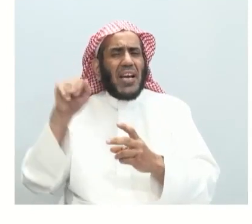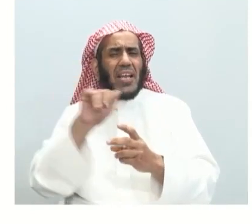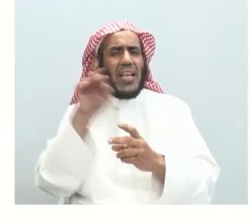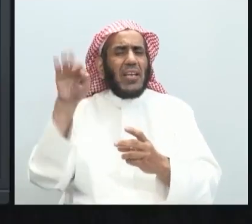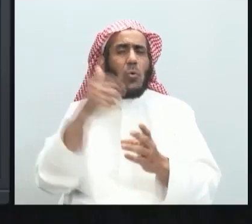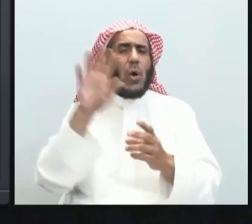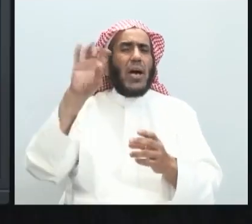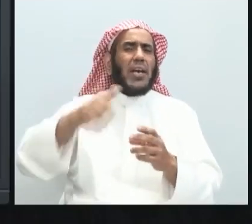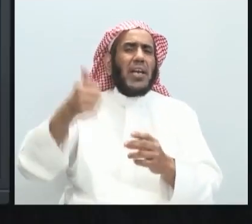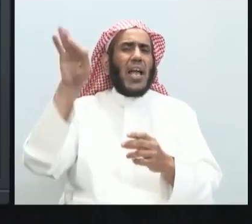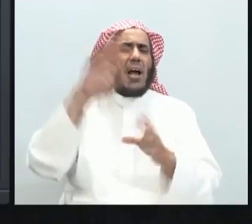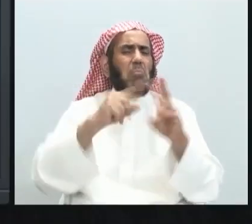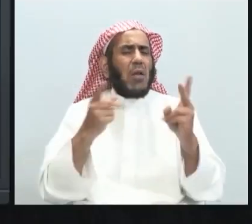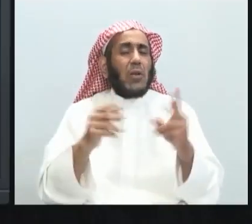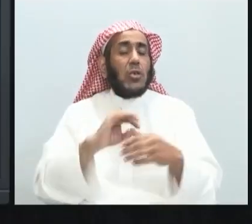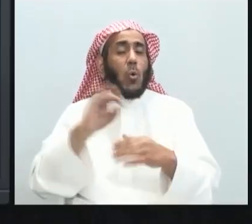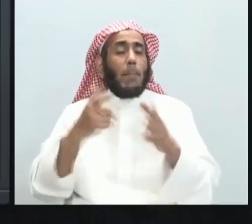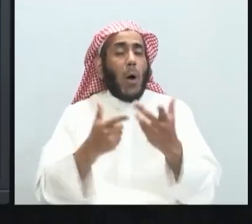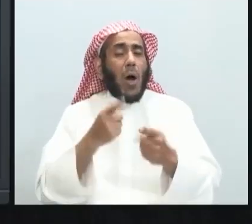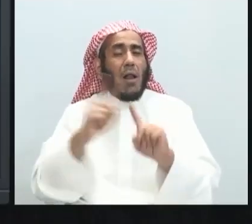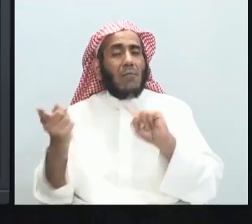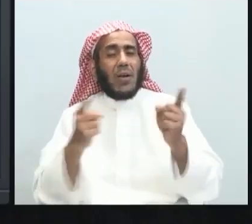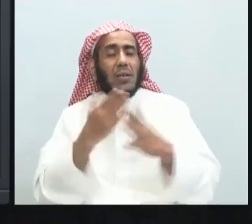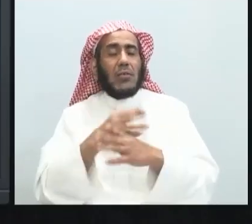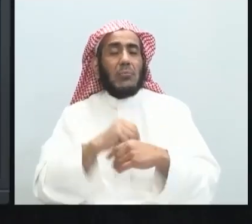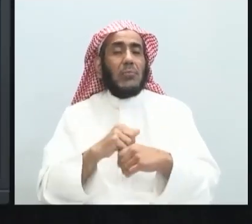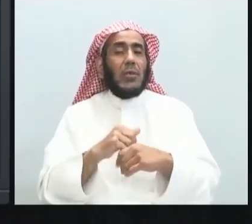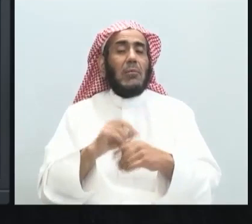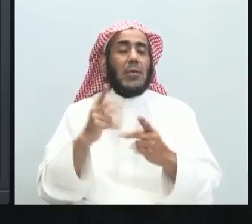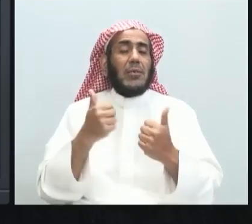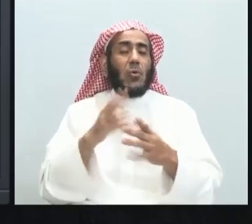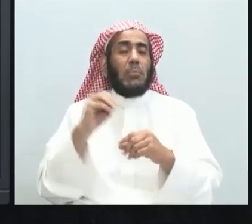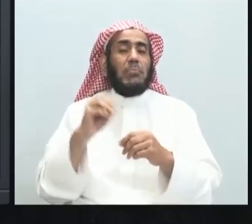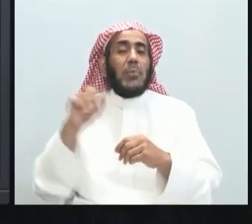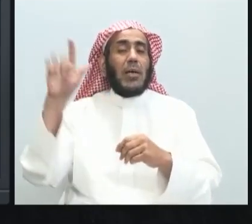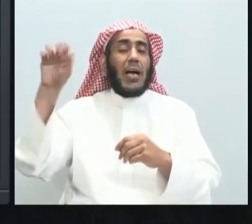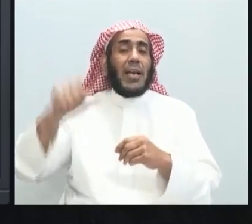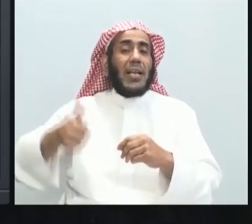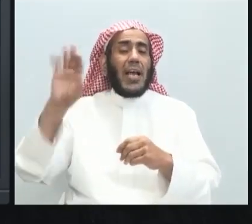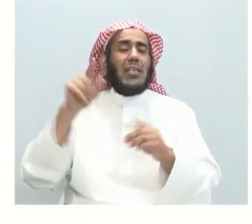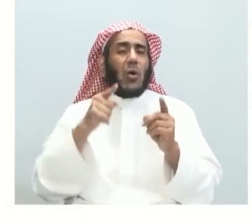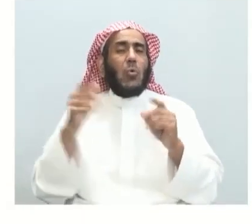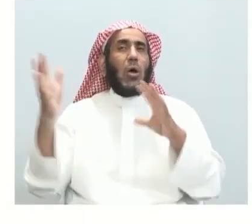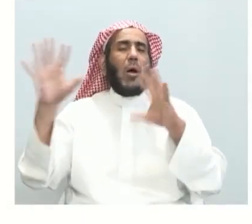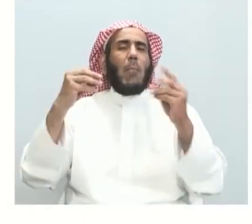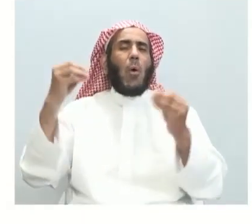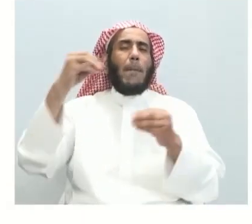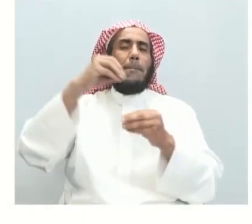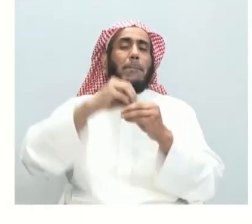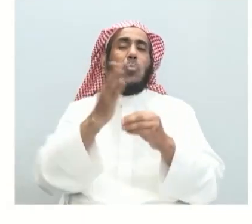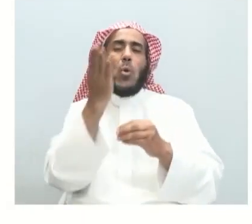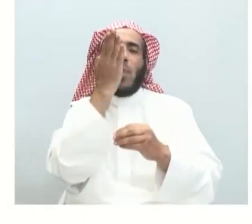واطلاق الرياح الجواب ما هو ايها الطلاب والطالبات الجواب الرياح تكون محمله